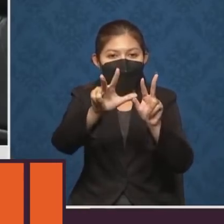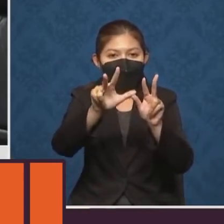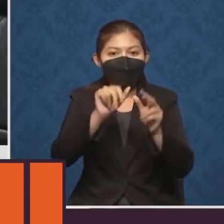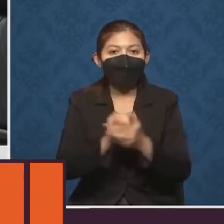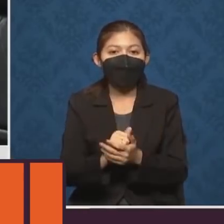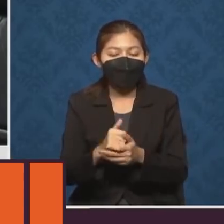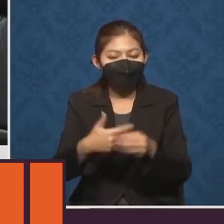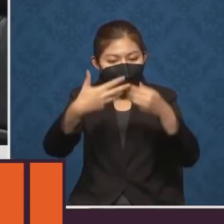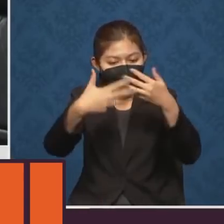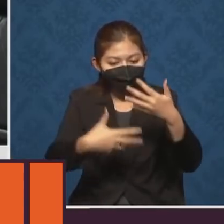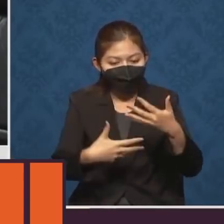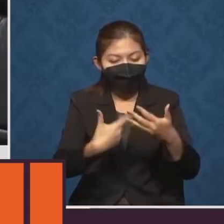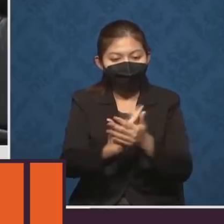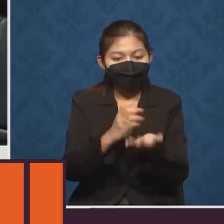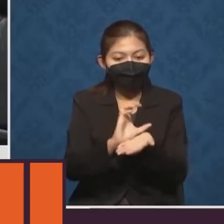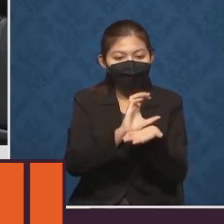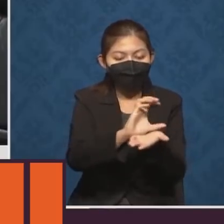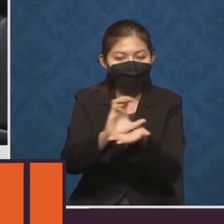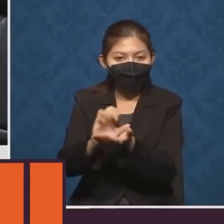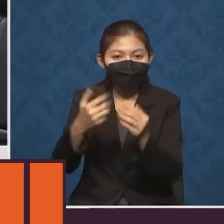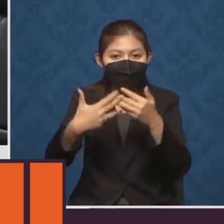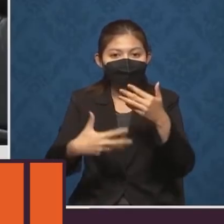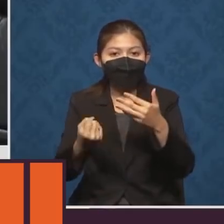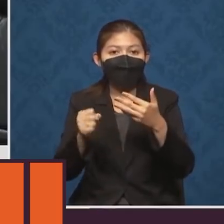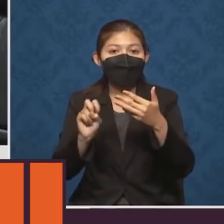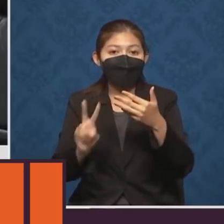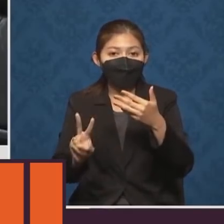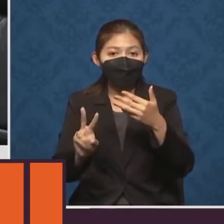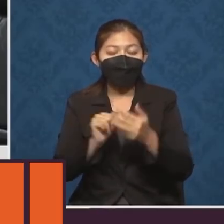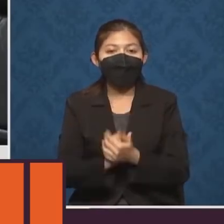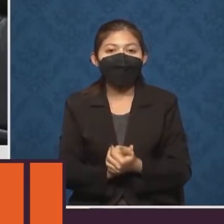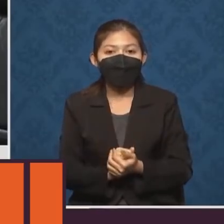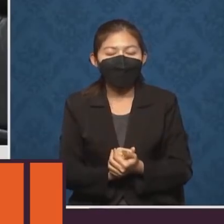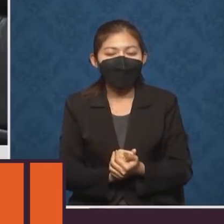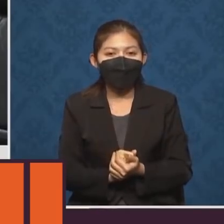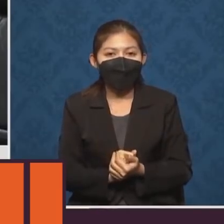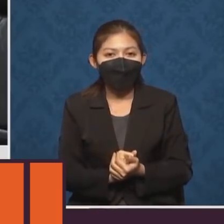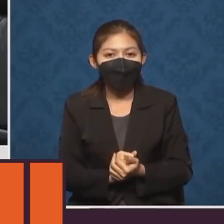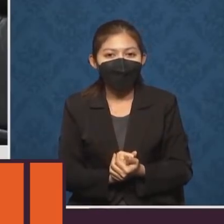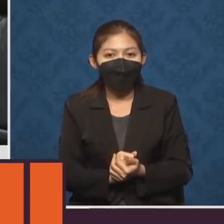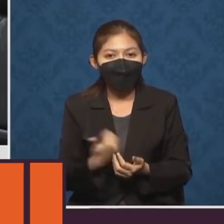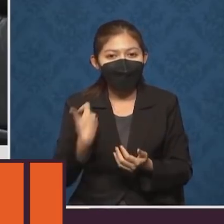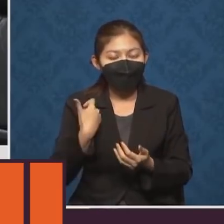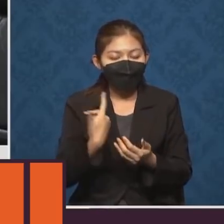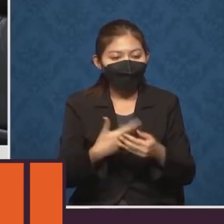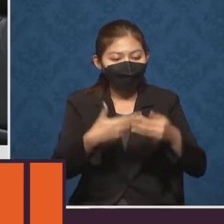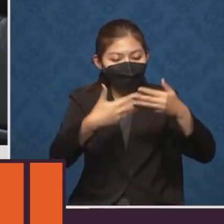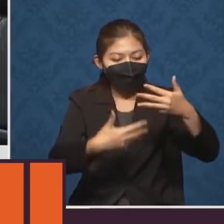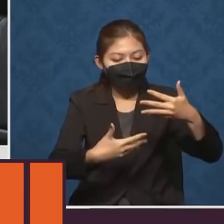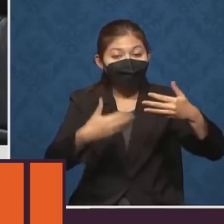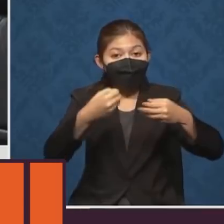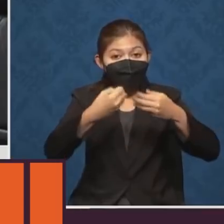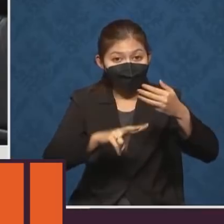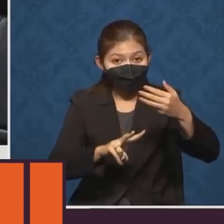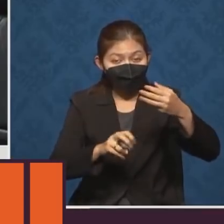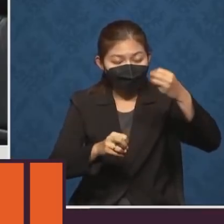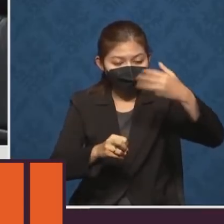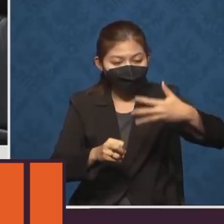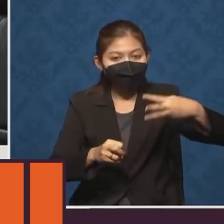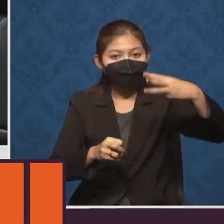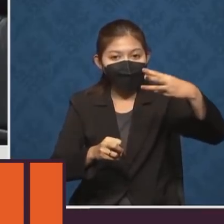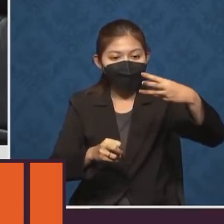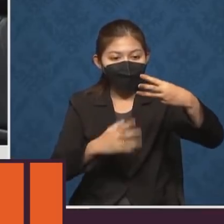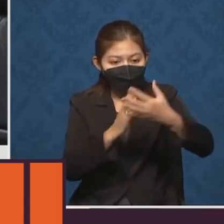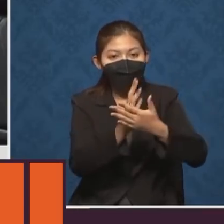12กองทุนครับใน 12กองทุนนี้นะครับปรากฏว่ามี 6กองทุนที่เรียกว่าผ่าน